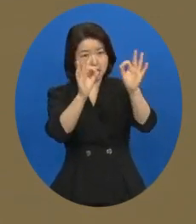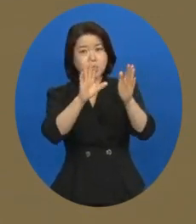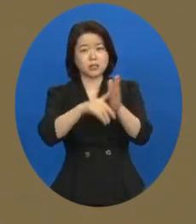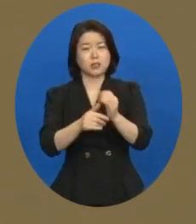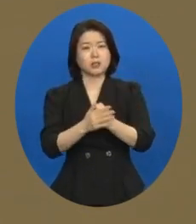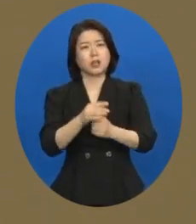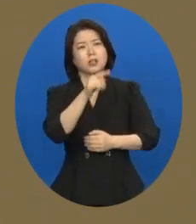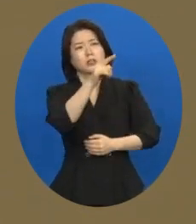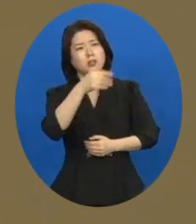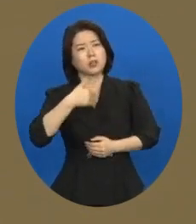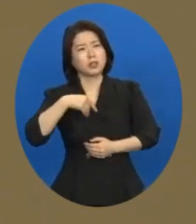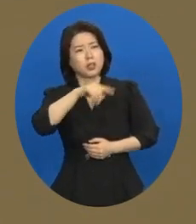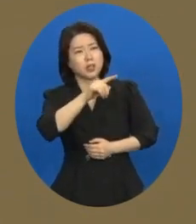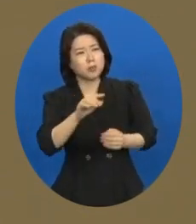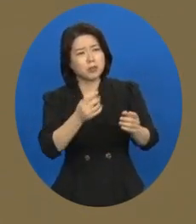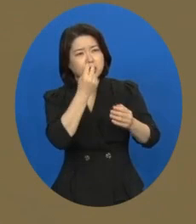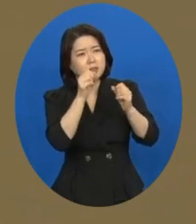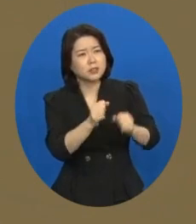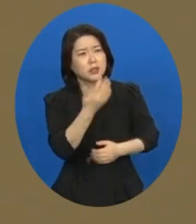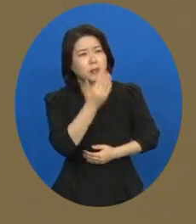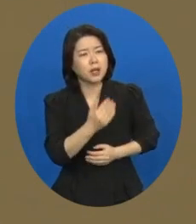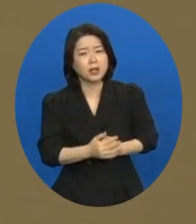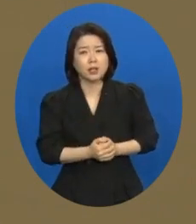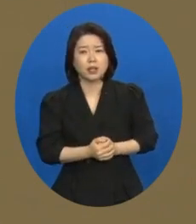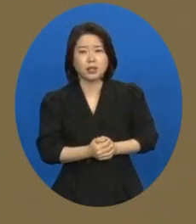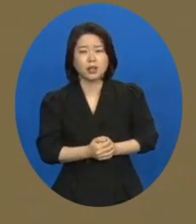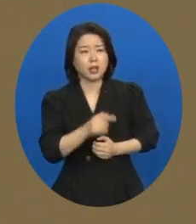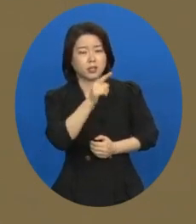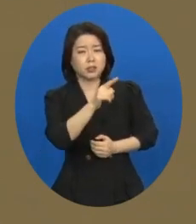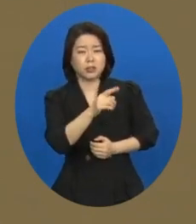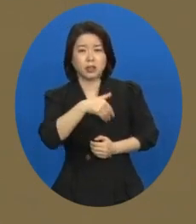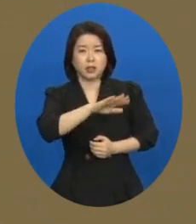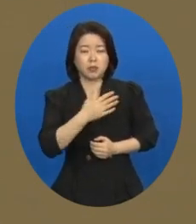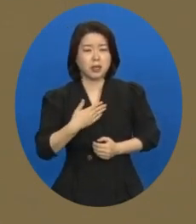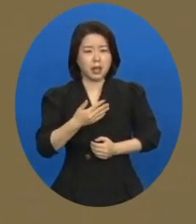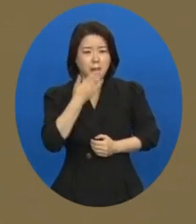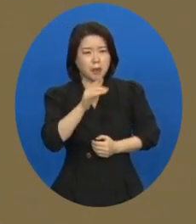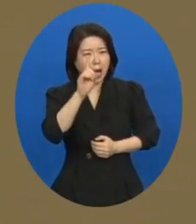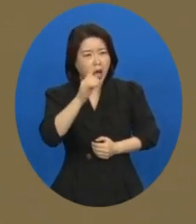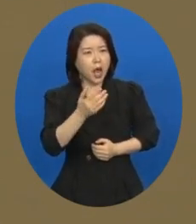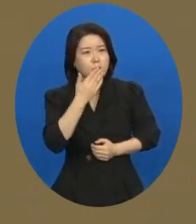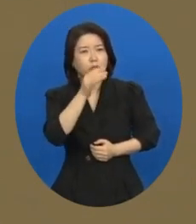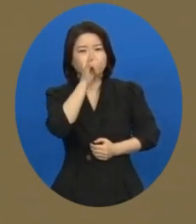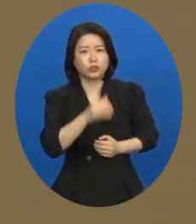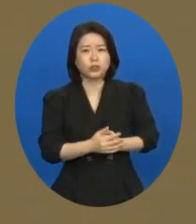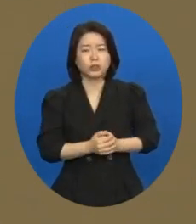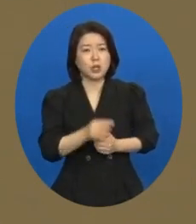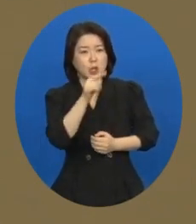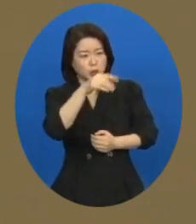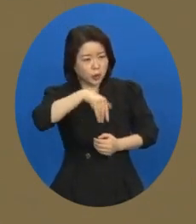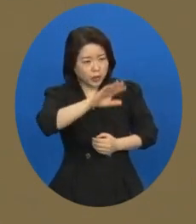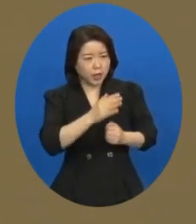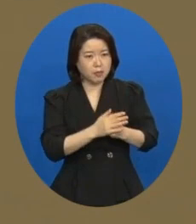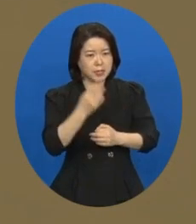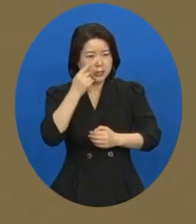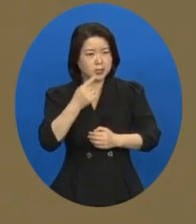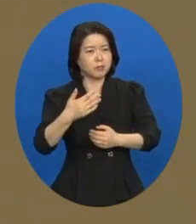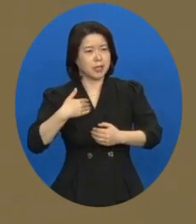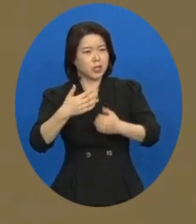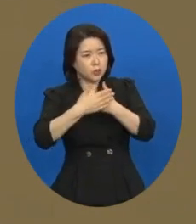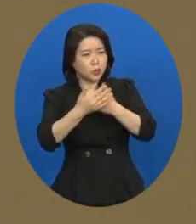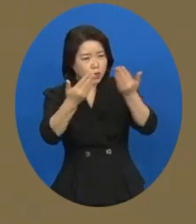저기 가면 살 수 있어, 저기 가면 한 끼라도 먹을 수 있어, 저기 가면 틀림없이 도와줄